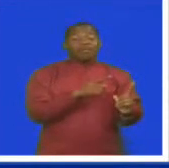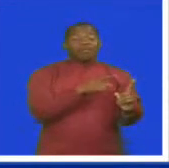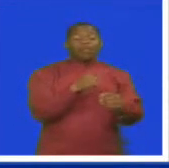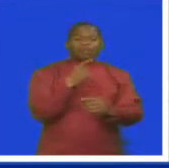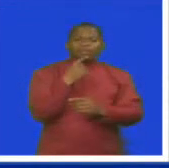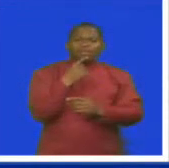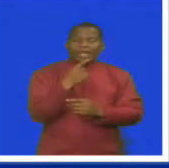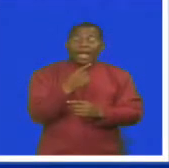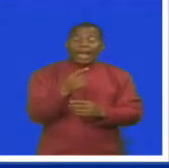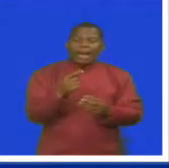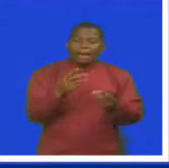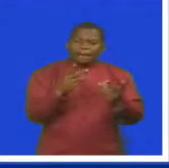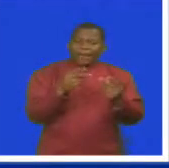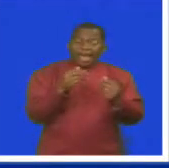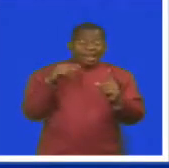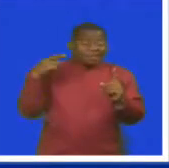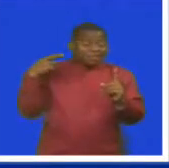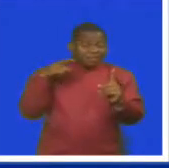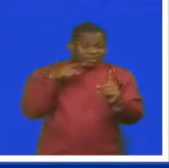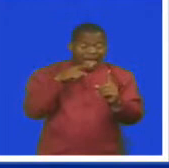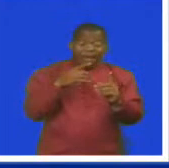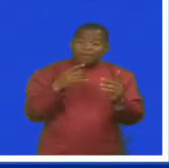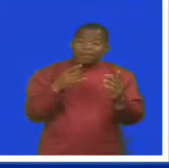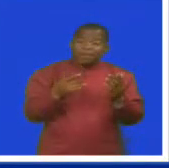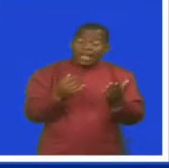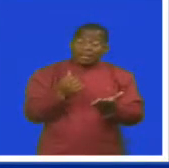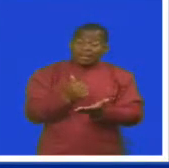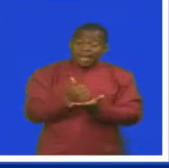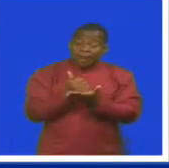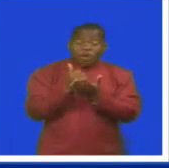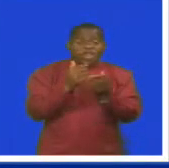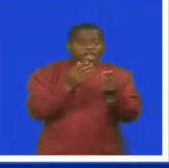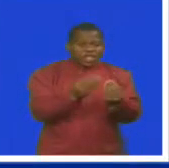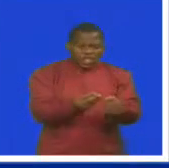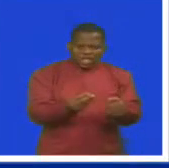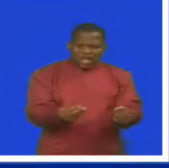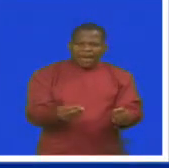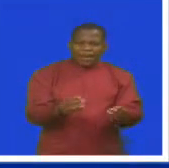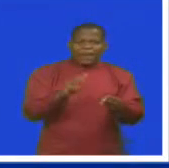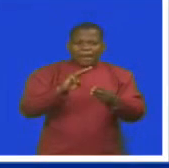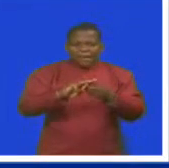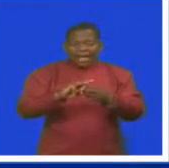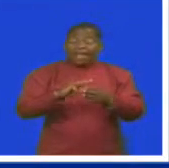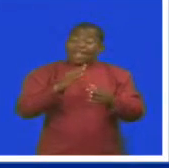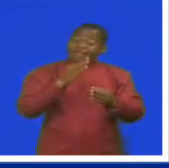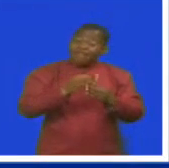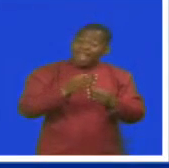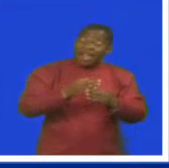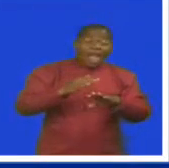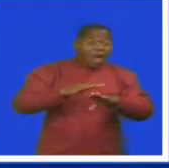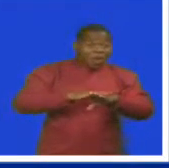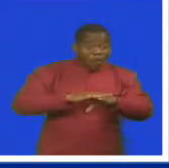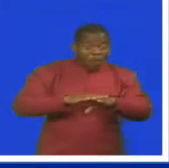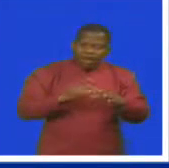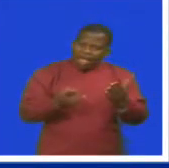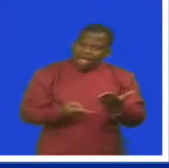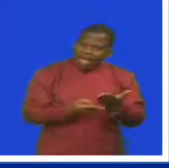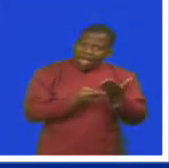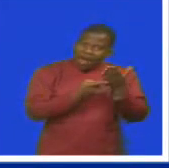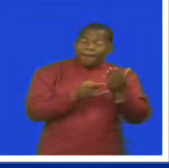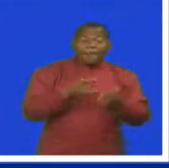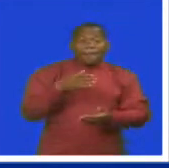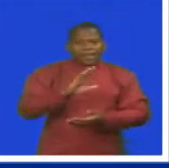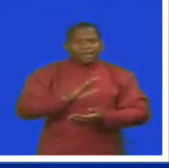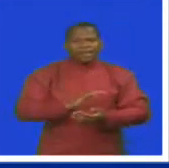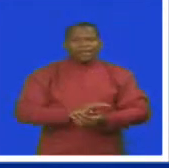badali Inhlangano yelibhange iFNB Eswatini Foundation sesekele inhlangano letisebenzisana